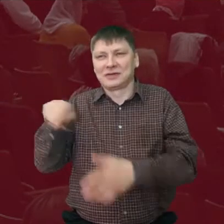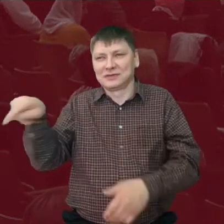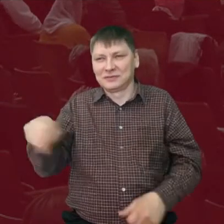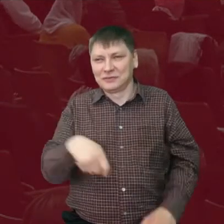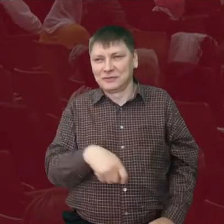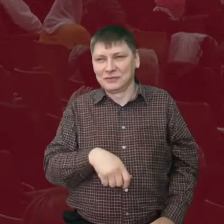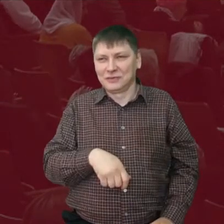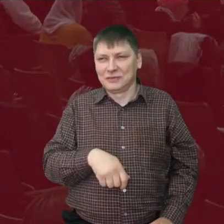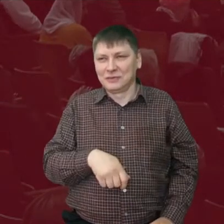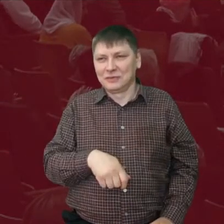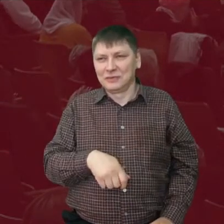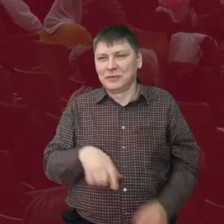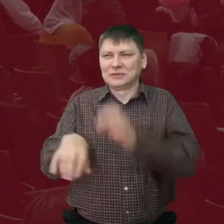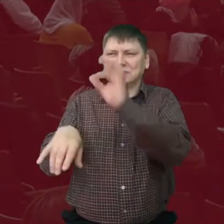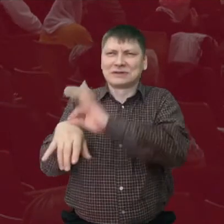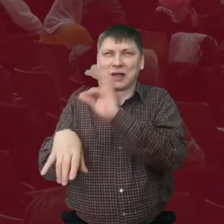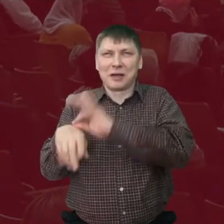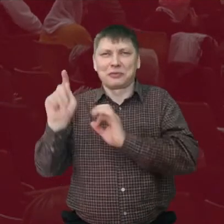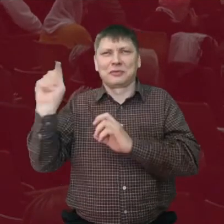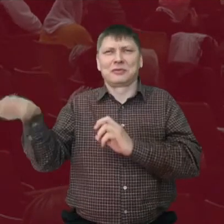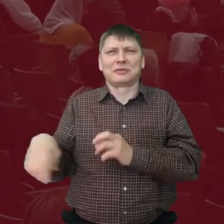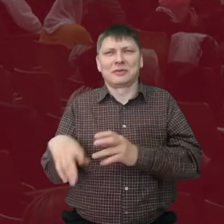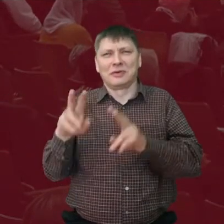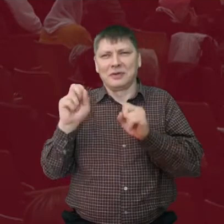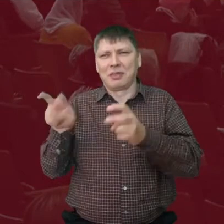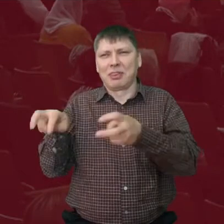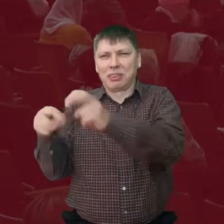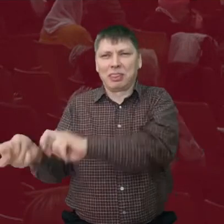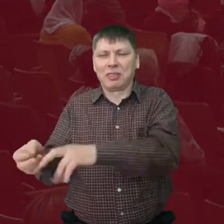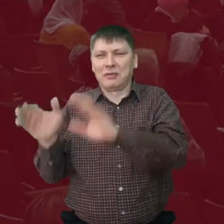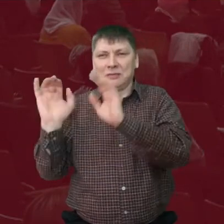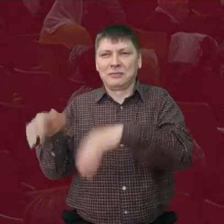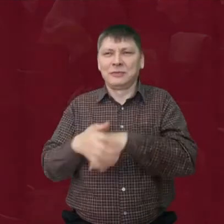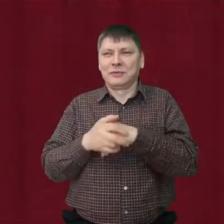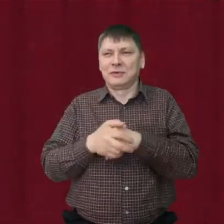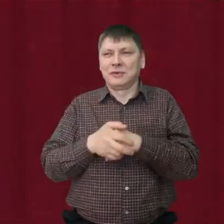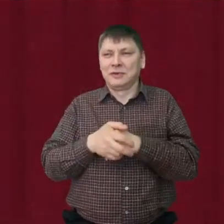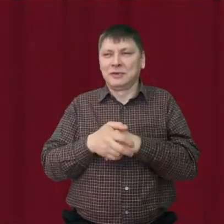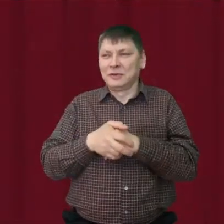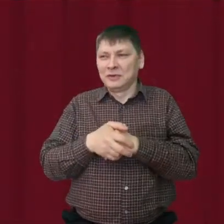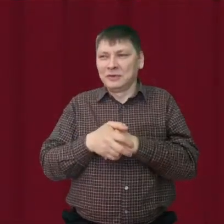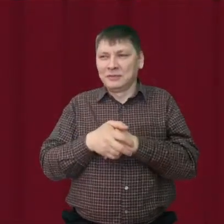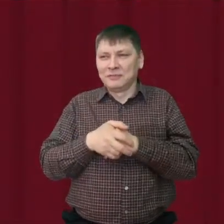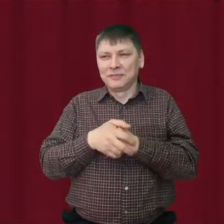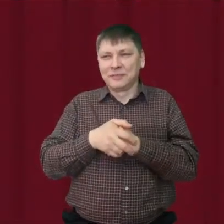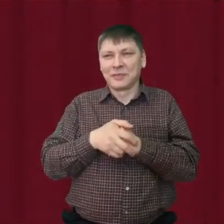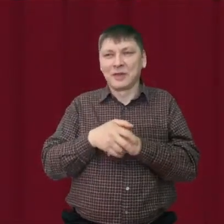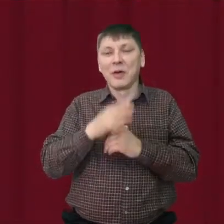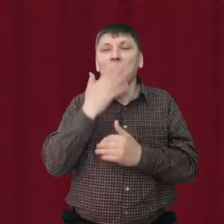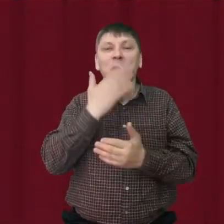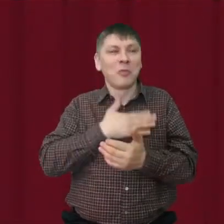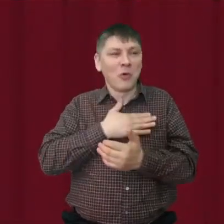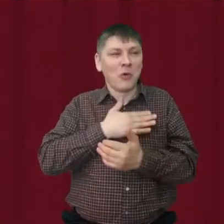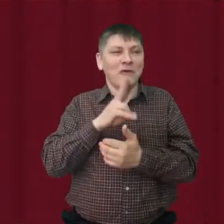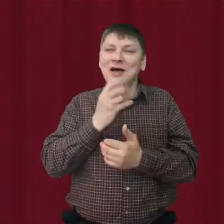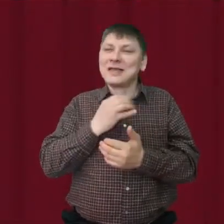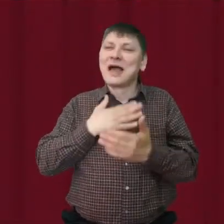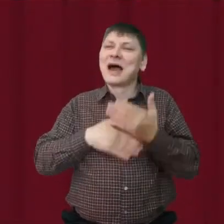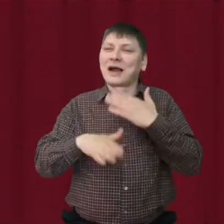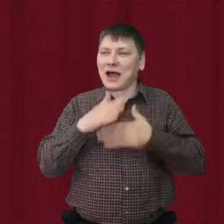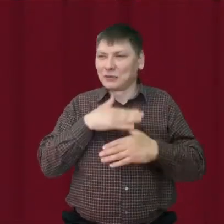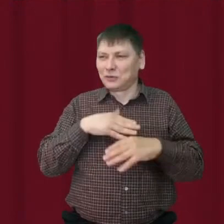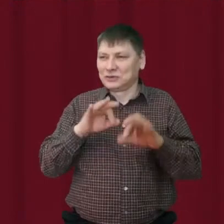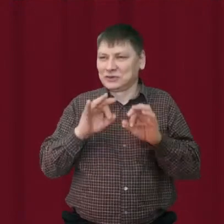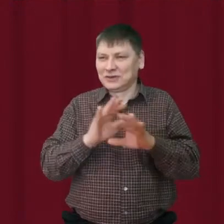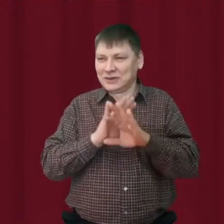категориями, это лишь вопрос времени, когда эти мысли начнут переходить в дела. Любовь не радуется неправде, а